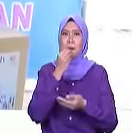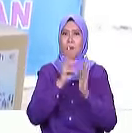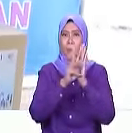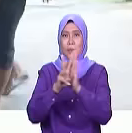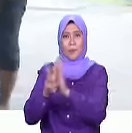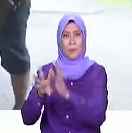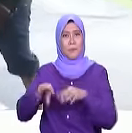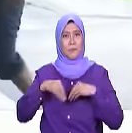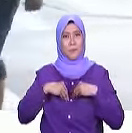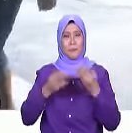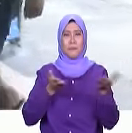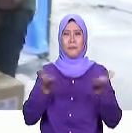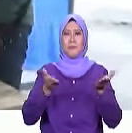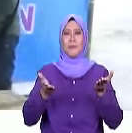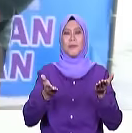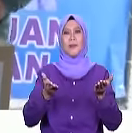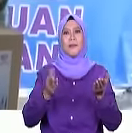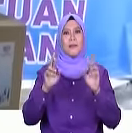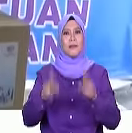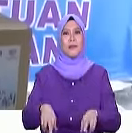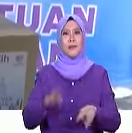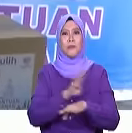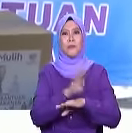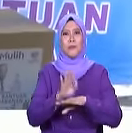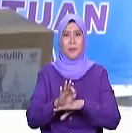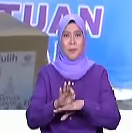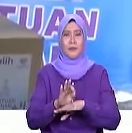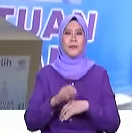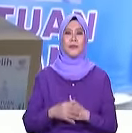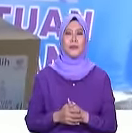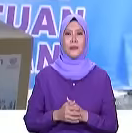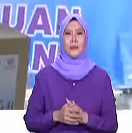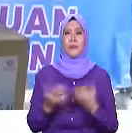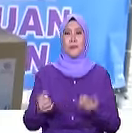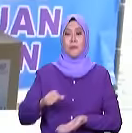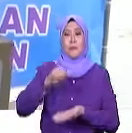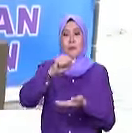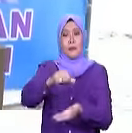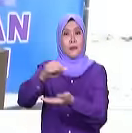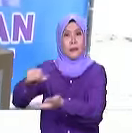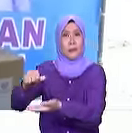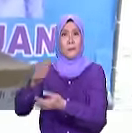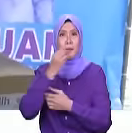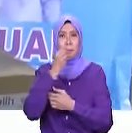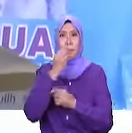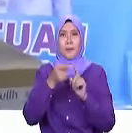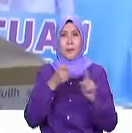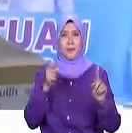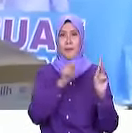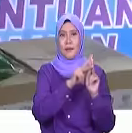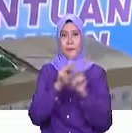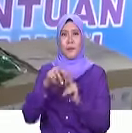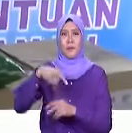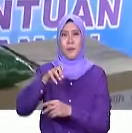wakil penerima di Pusat Khidmat Rakyat Parlimen Beaufort di Limbawang Beaufort. Pengagihan bakul makanan ini melibatkan penerima dari Kampung